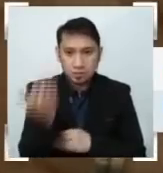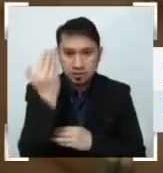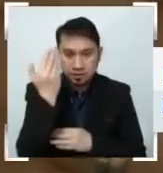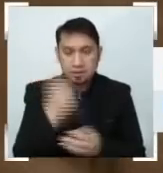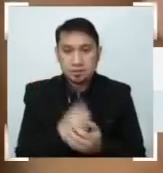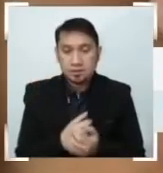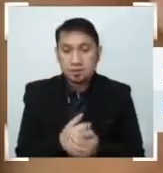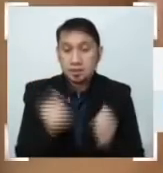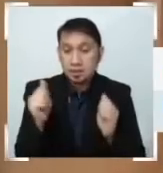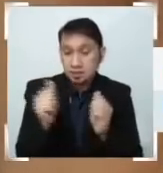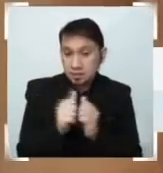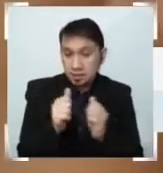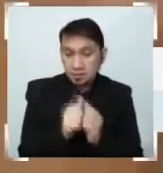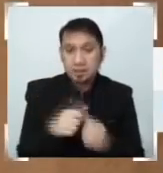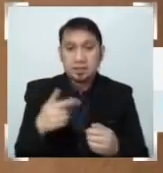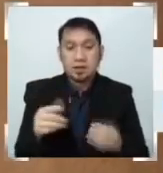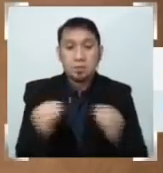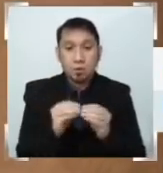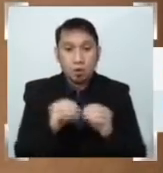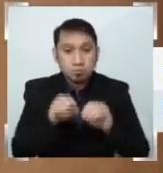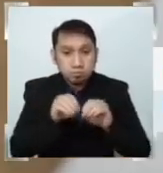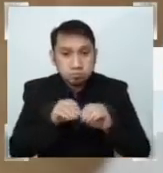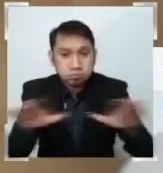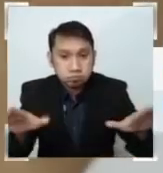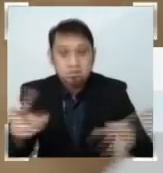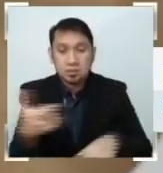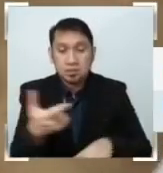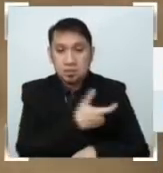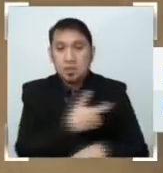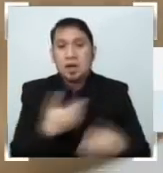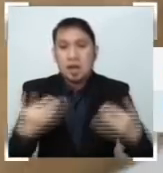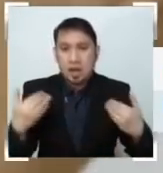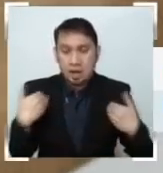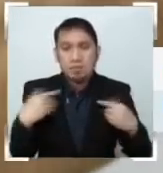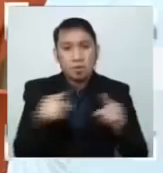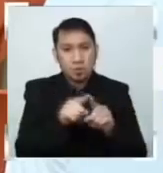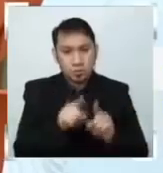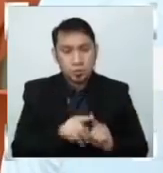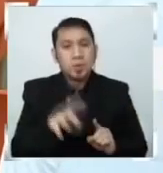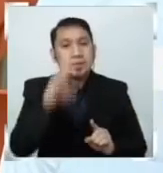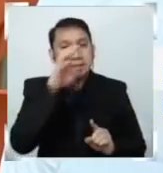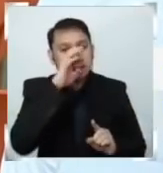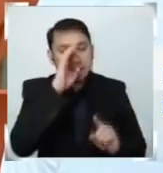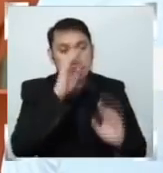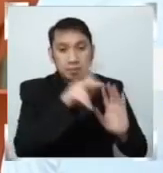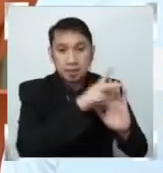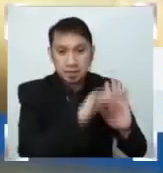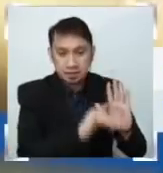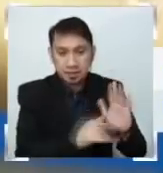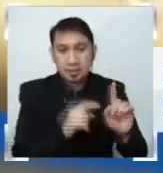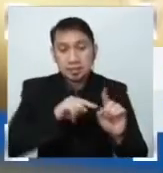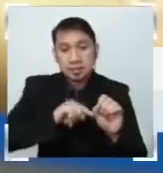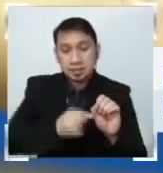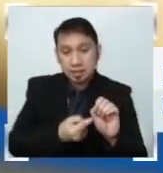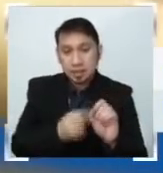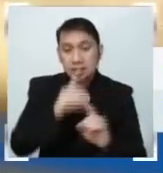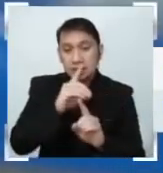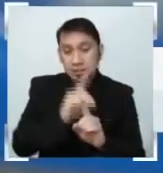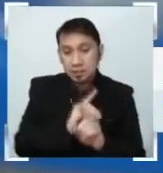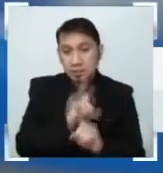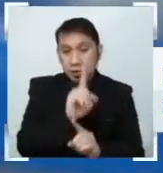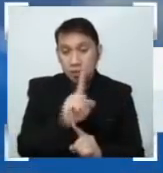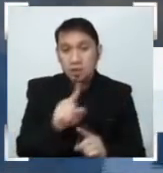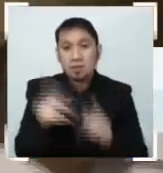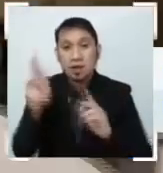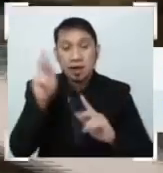ng vaccination, ang pagpapatupad ng mahigpit na guideline simula December 1 para sa mga empleyadong required pumasok pero hindi